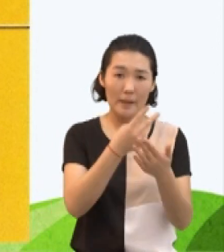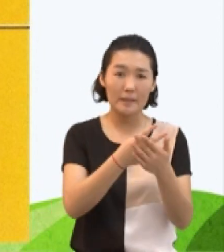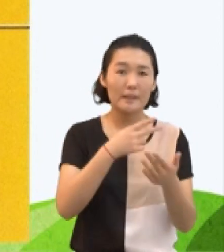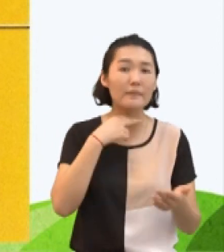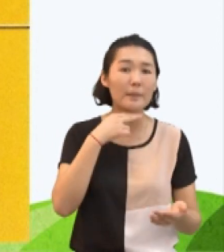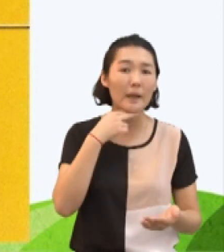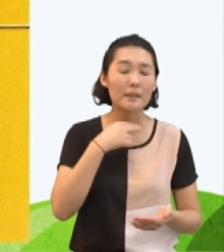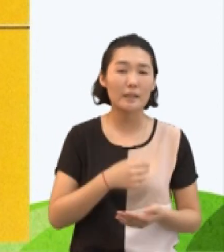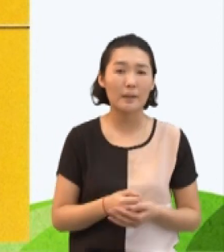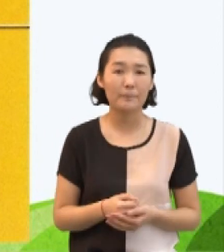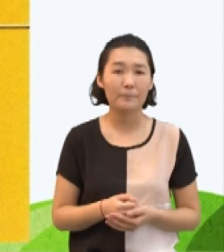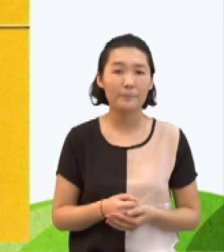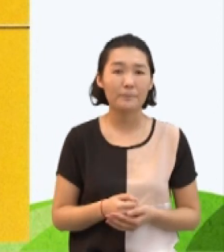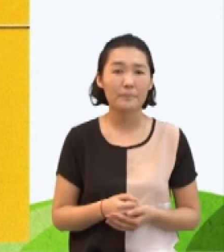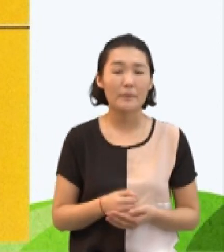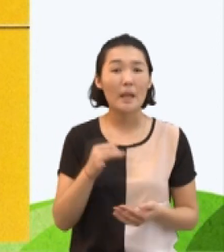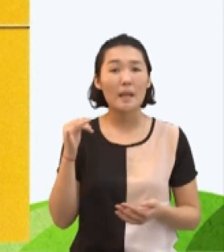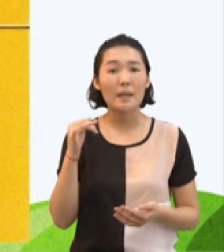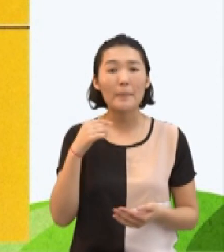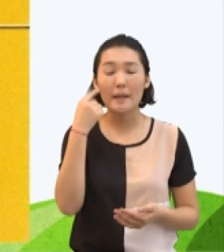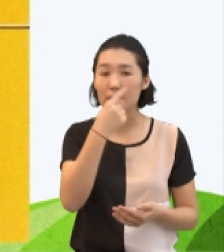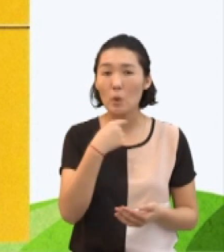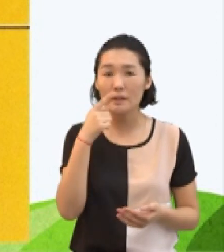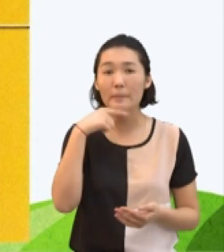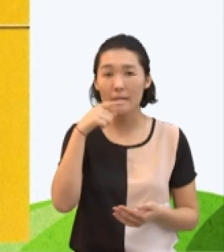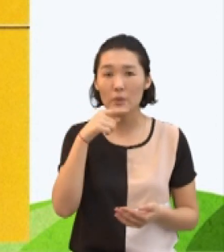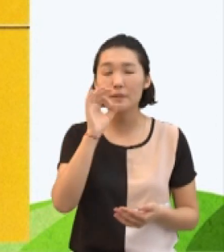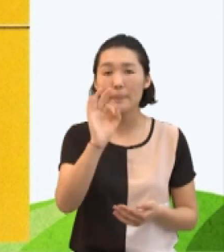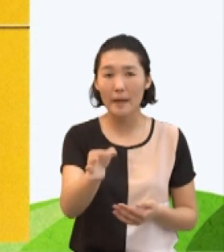Смотрите внимательно и произносим правильно.